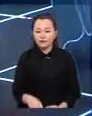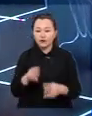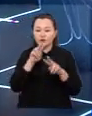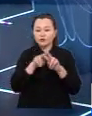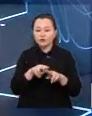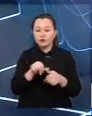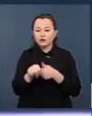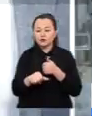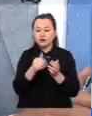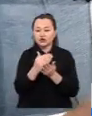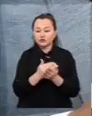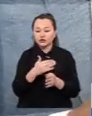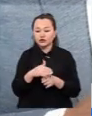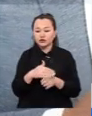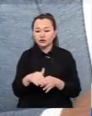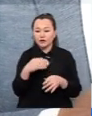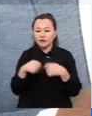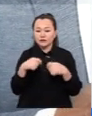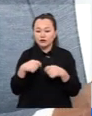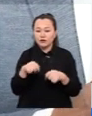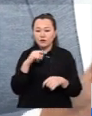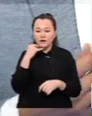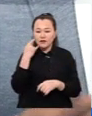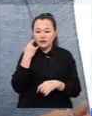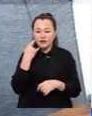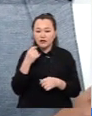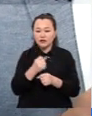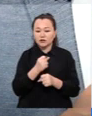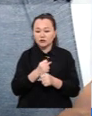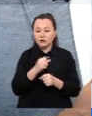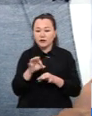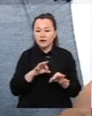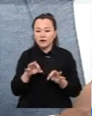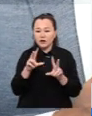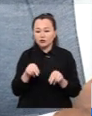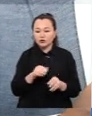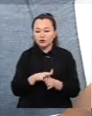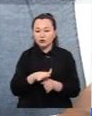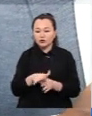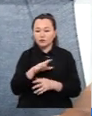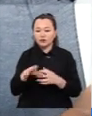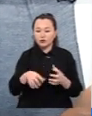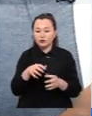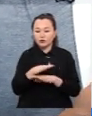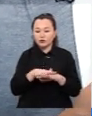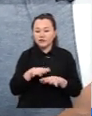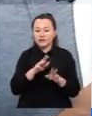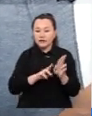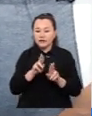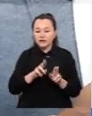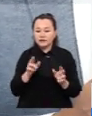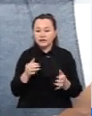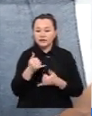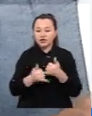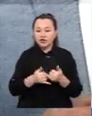Тюрьму особого режима по частям распродают в Павлодаре. Разработчики проекта обещали соблюдать международные стандарты содержания